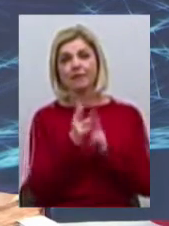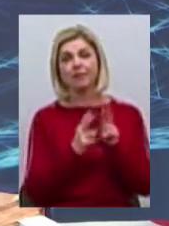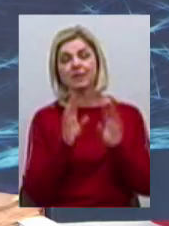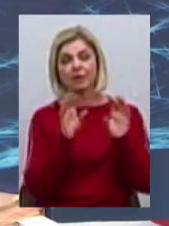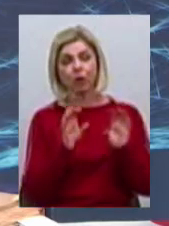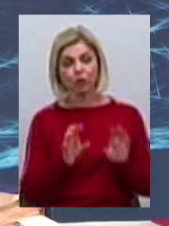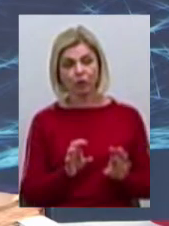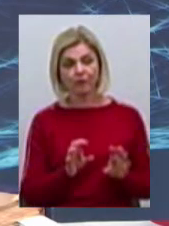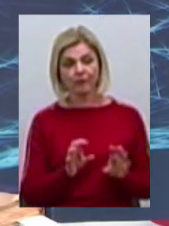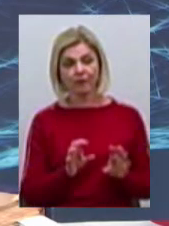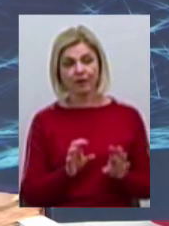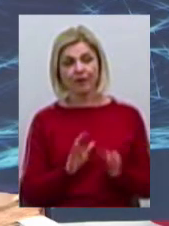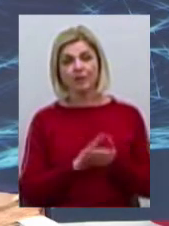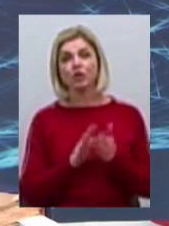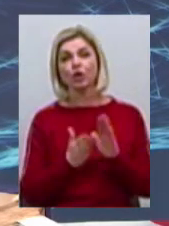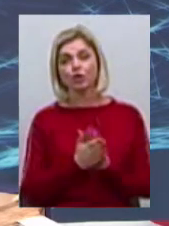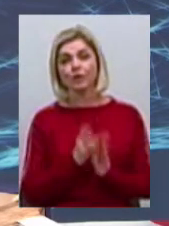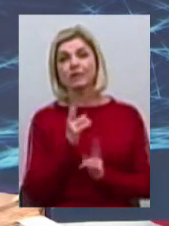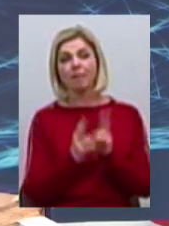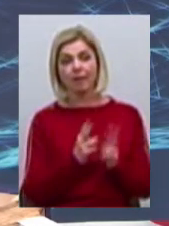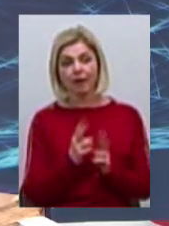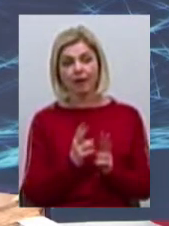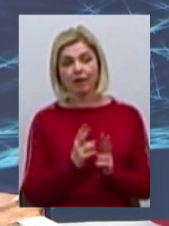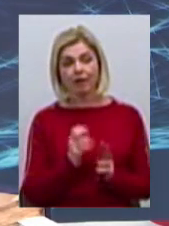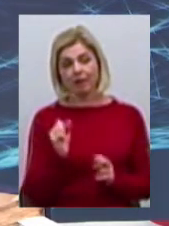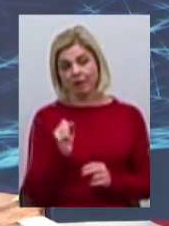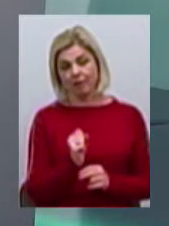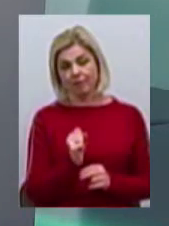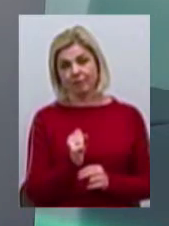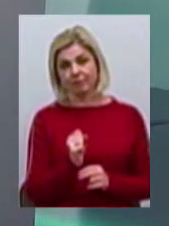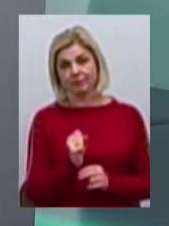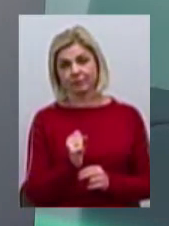законодавства ситуація зміниться, а